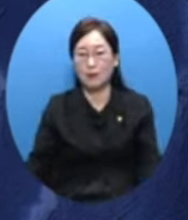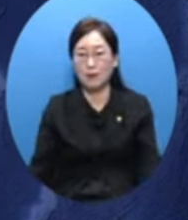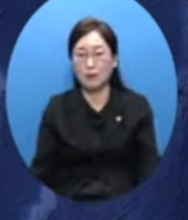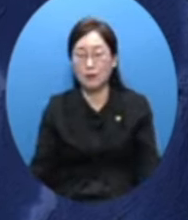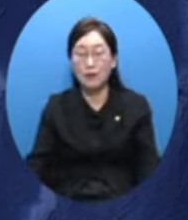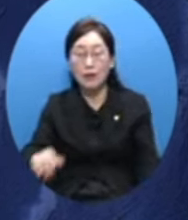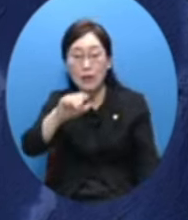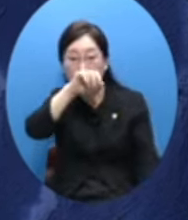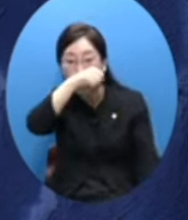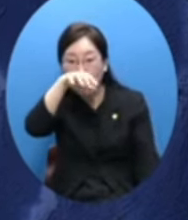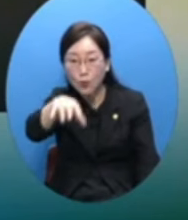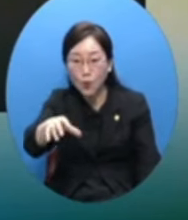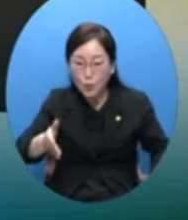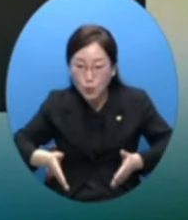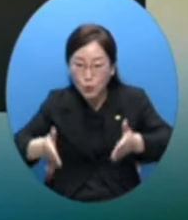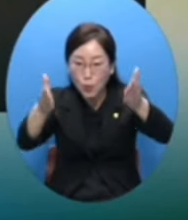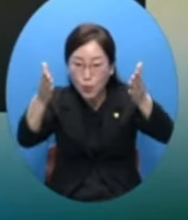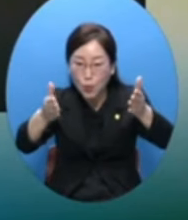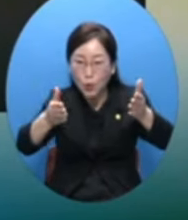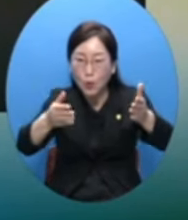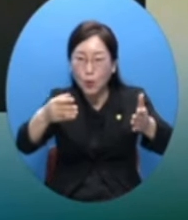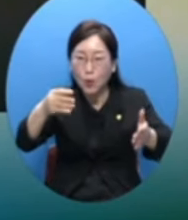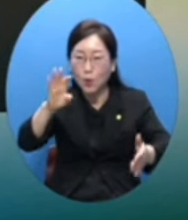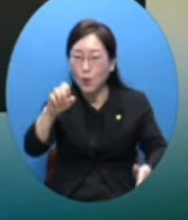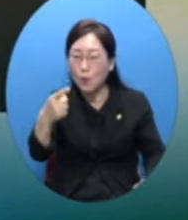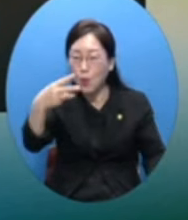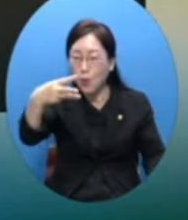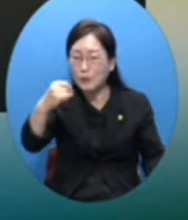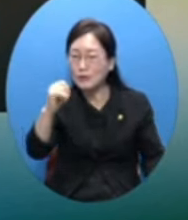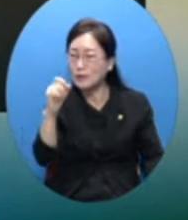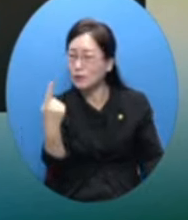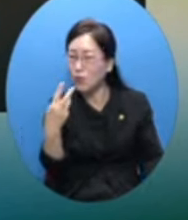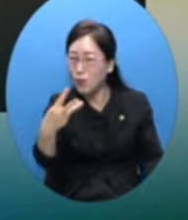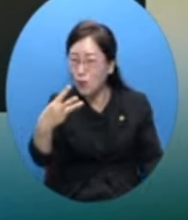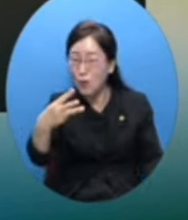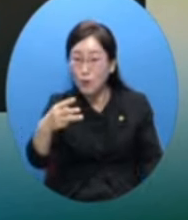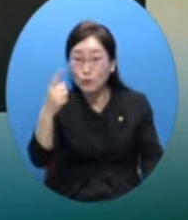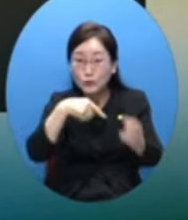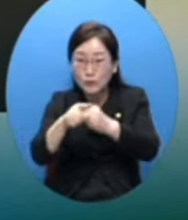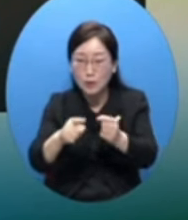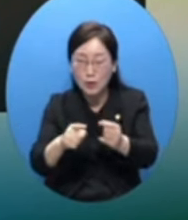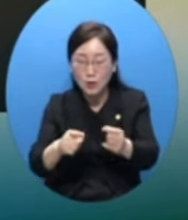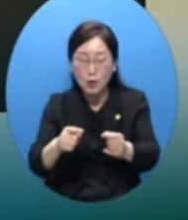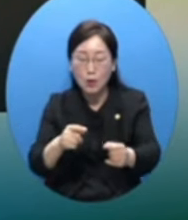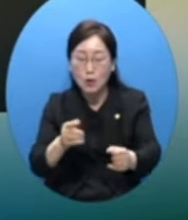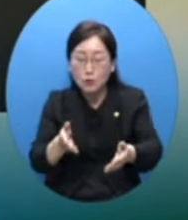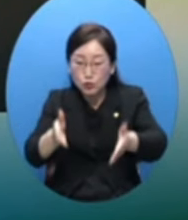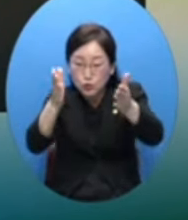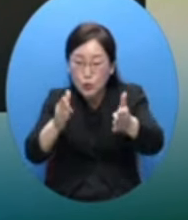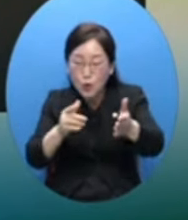아프리카 도로는 포토홀이라고 하는 그 도로 중간중간에 움푹 파인 곳이 많은데